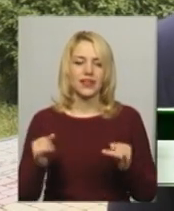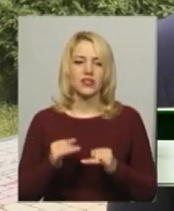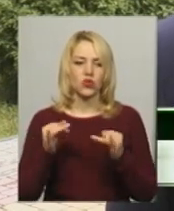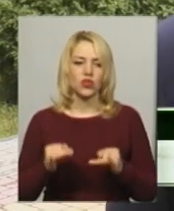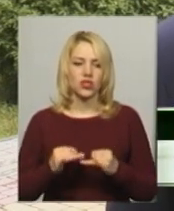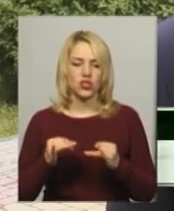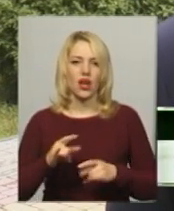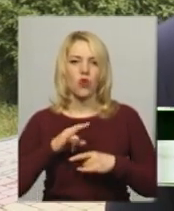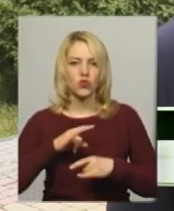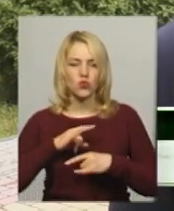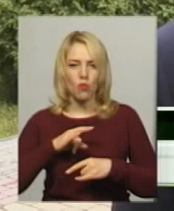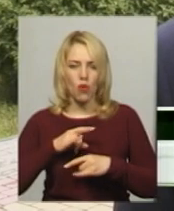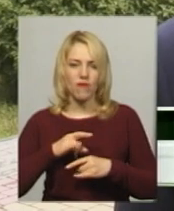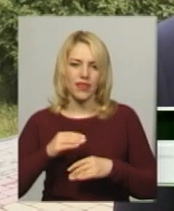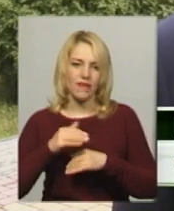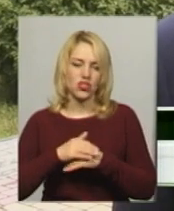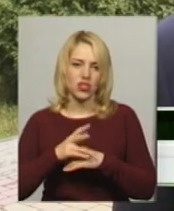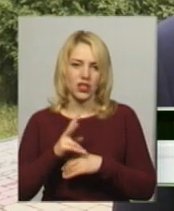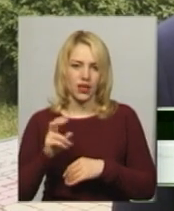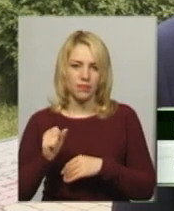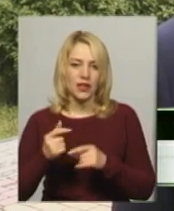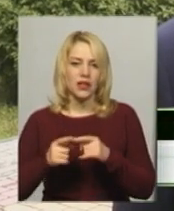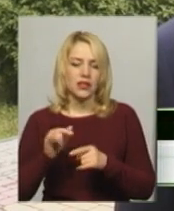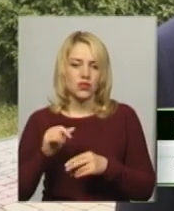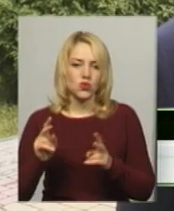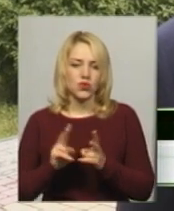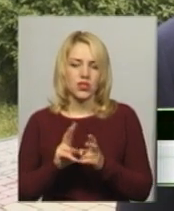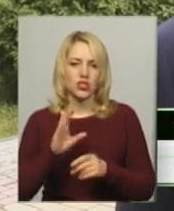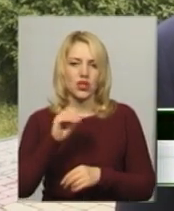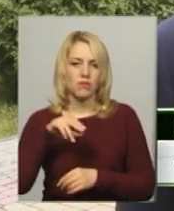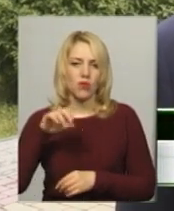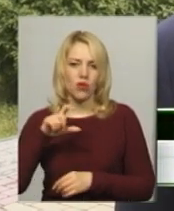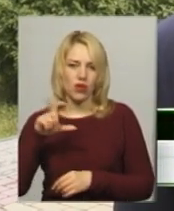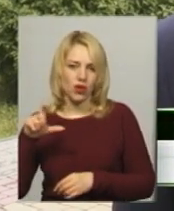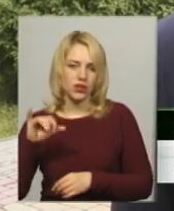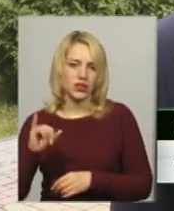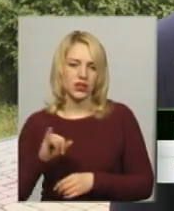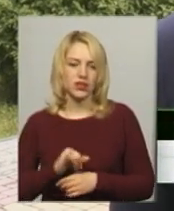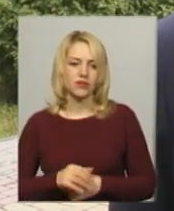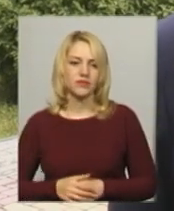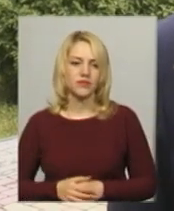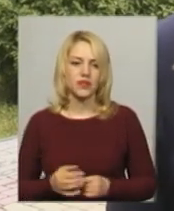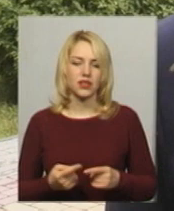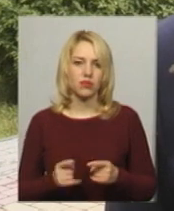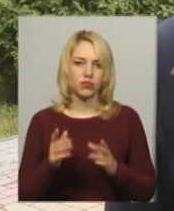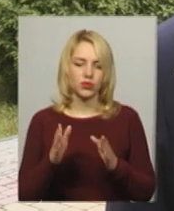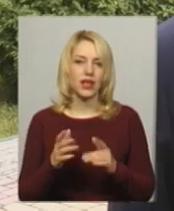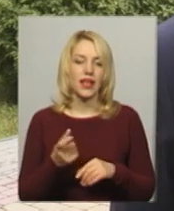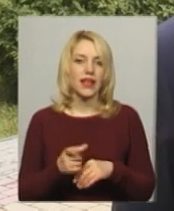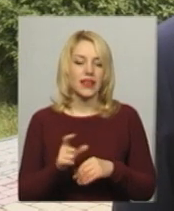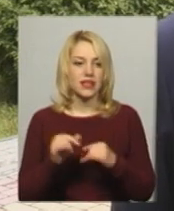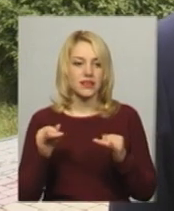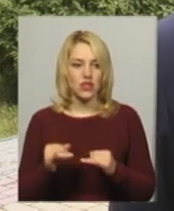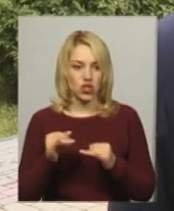історична костюмована вечірка, зустріч епох. І це буде